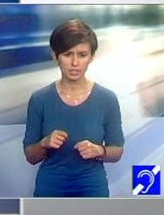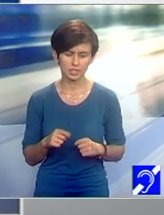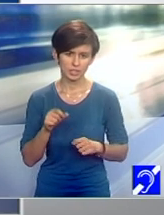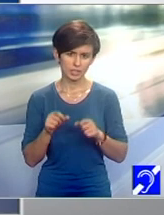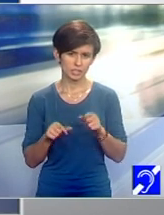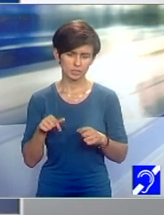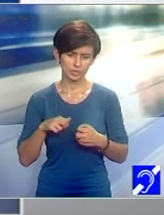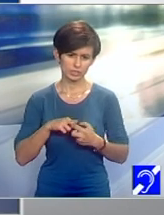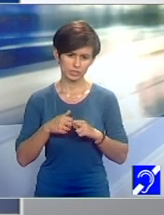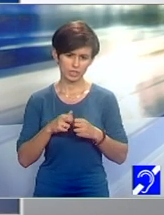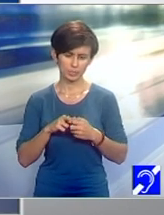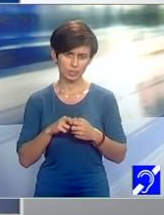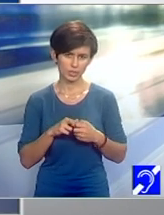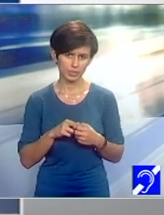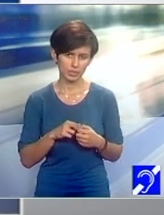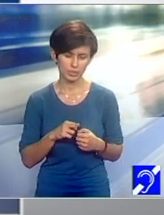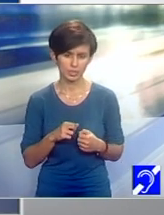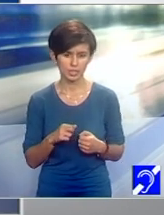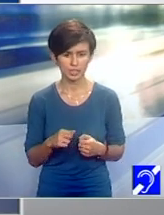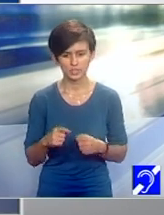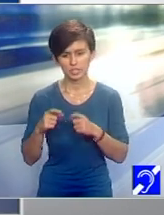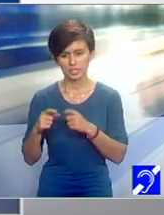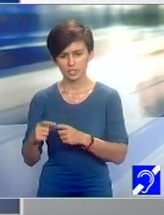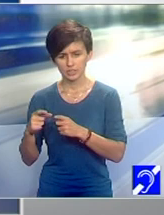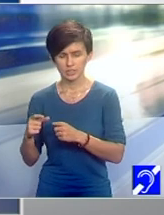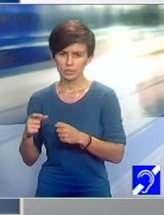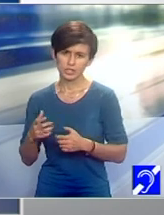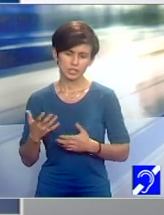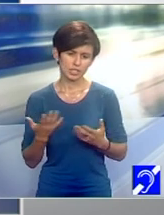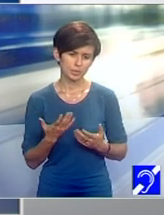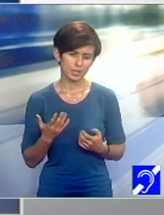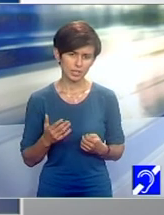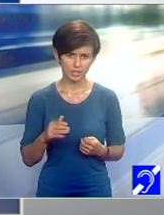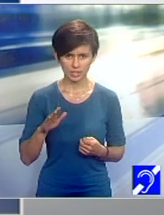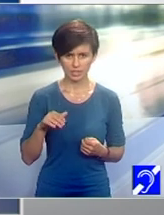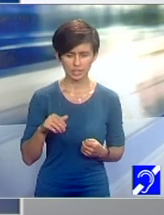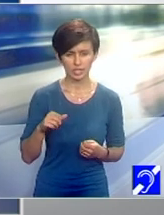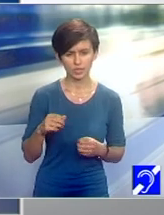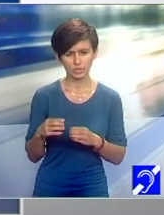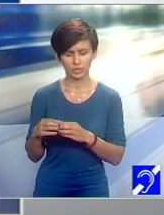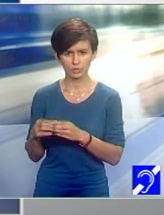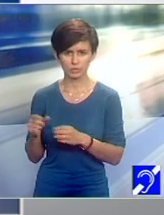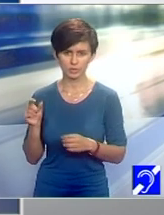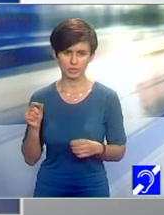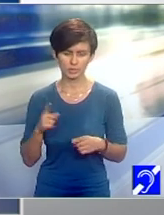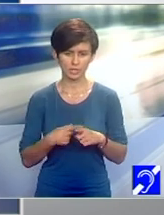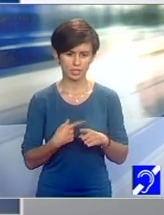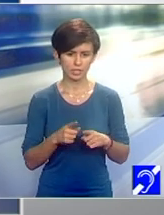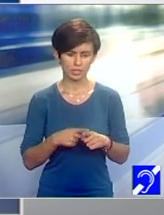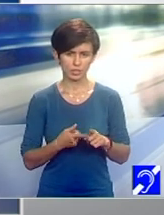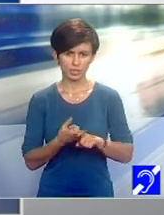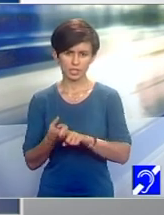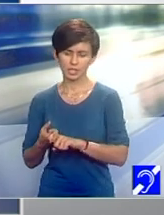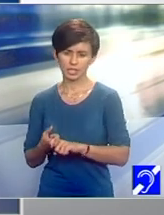despre problemele, nu neapărat probleme, cu care se confruntă minoritatea romă legat de